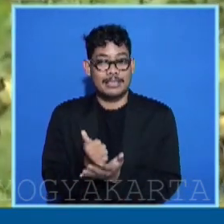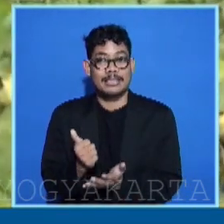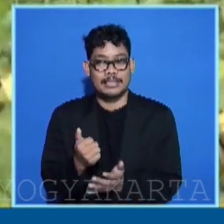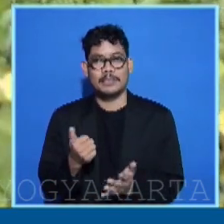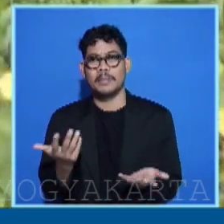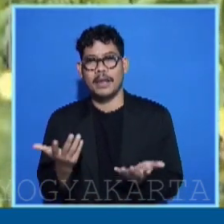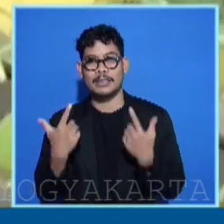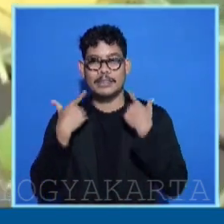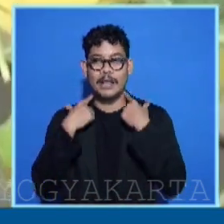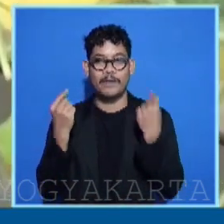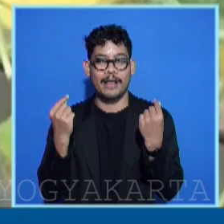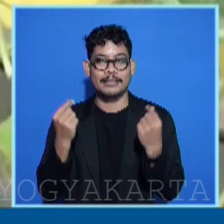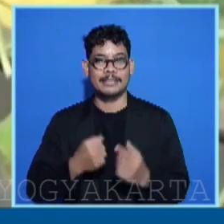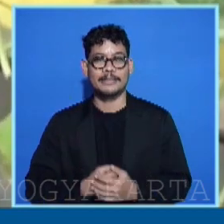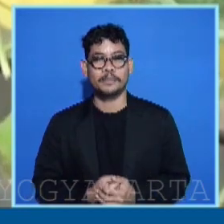Jepang